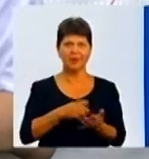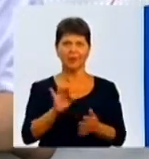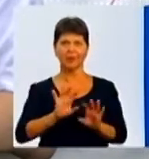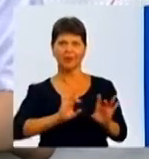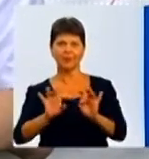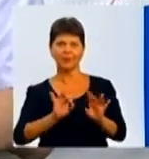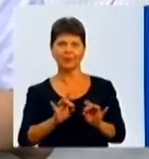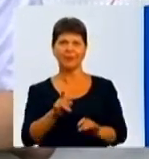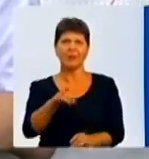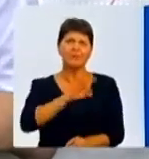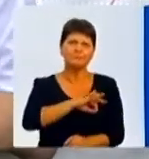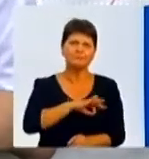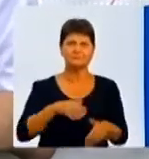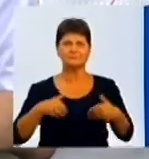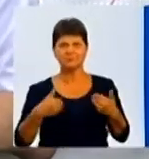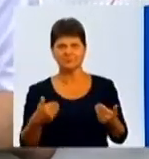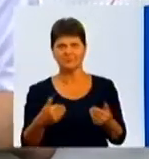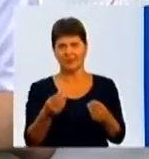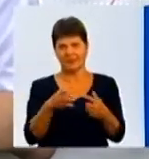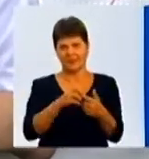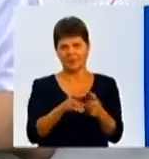І чим більше, тим краще. Так само і гриби. От,